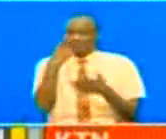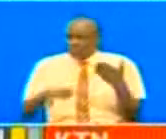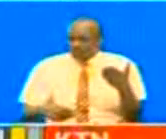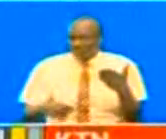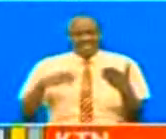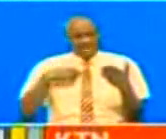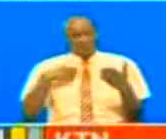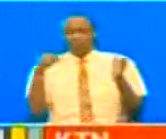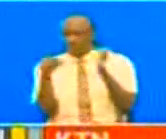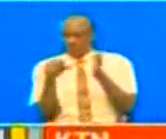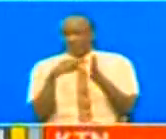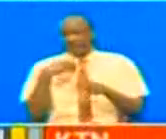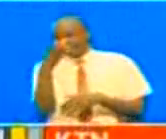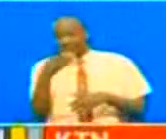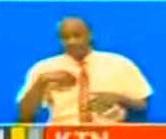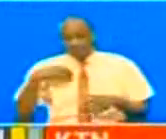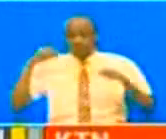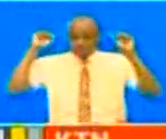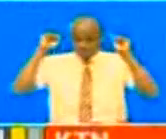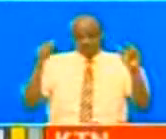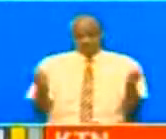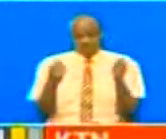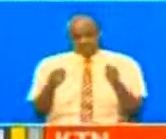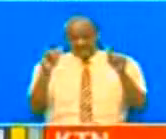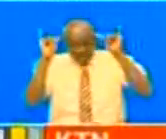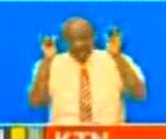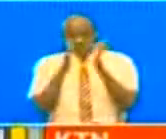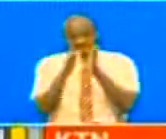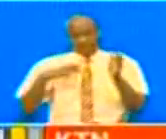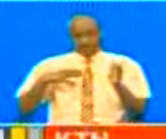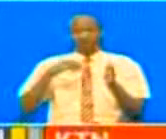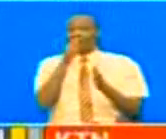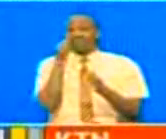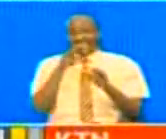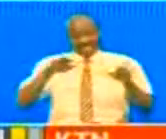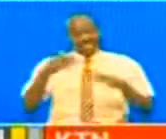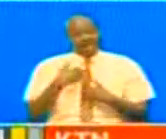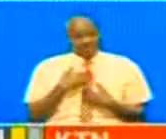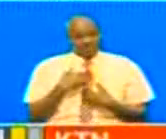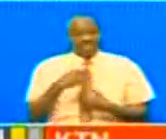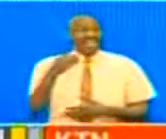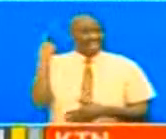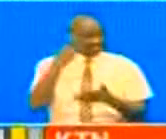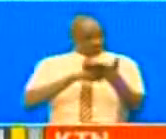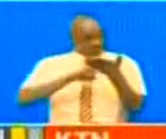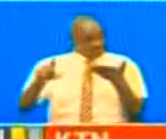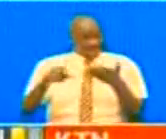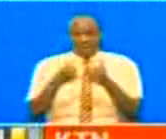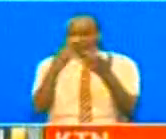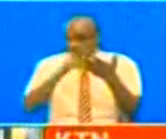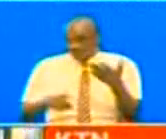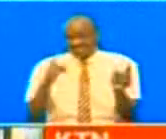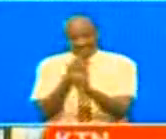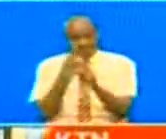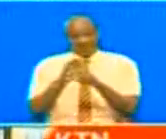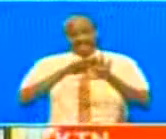kimeibua uhasama baina ya wafugaji na wamiliki wa mashamba ya kibinafsi. Ni wiki jana tu ambapo baadhi ya mashamba